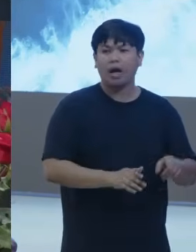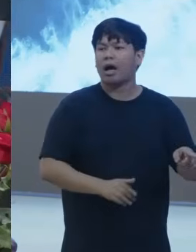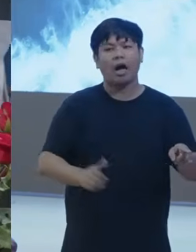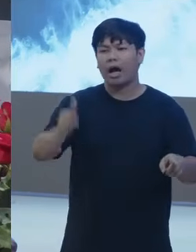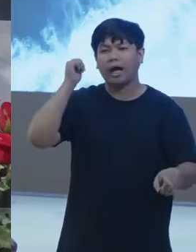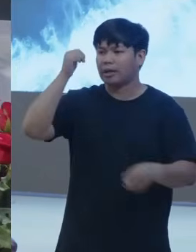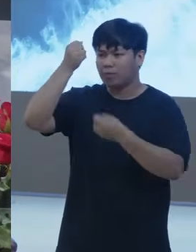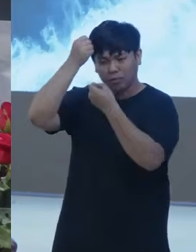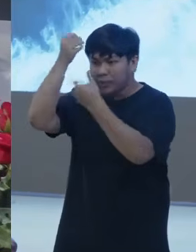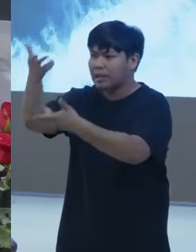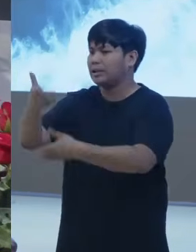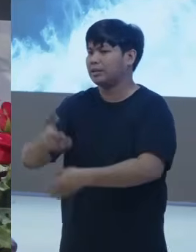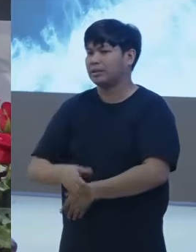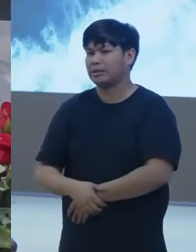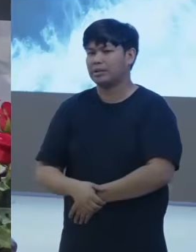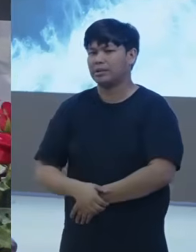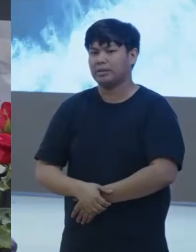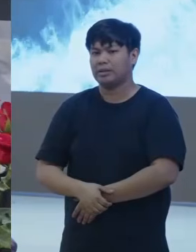Ayaw niya.